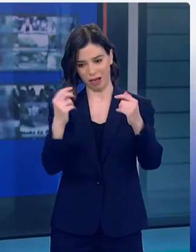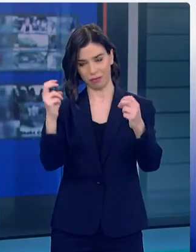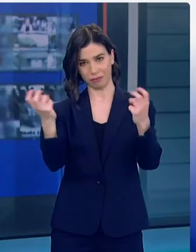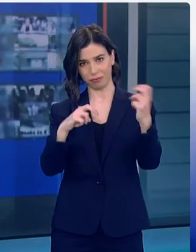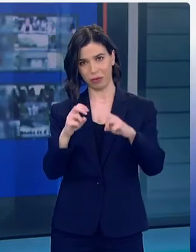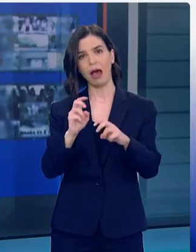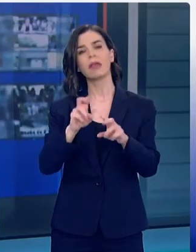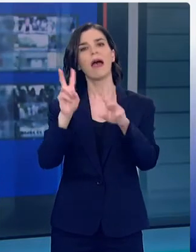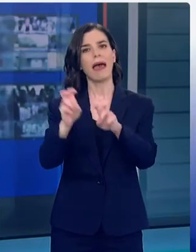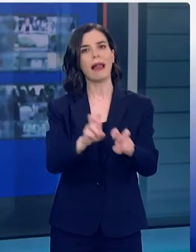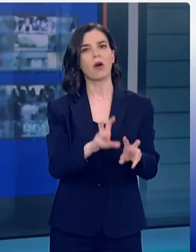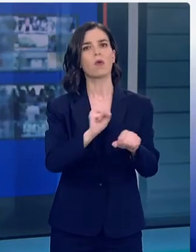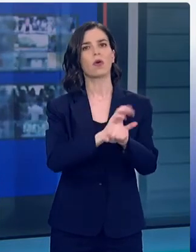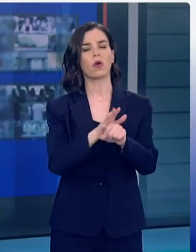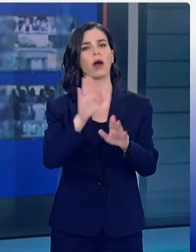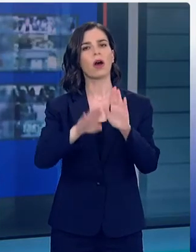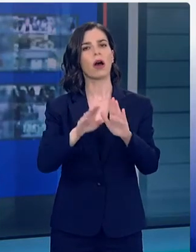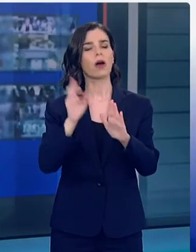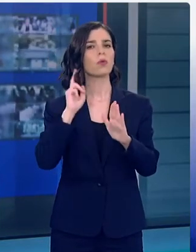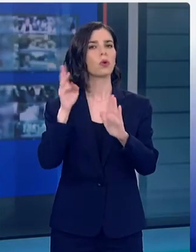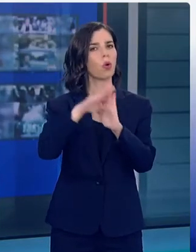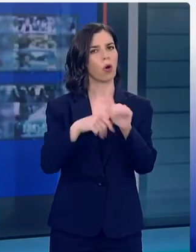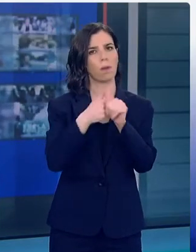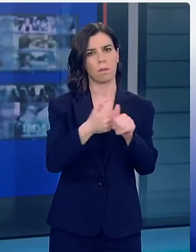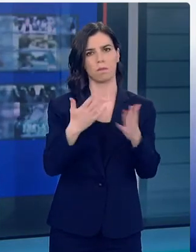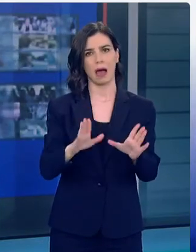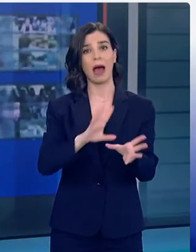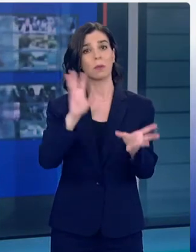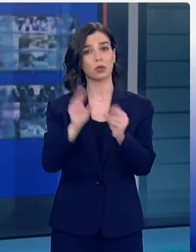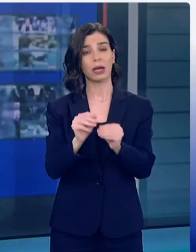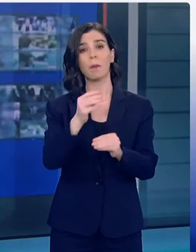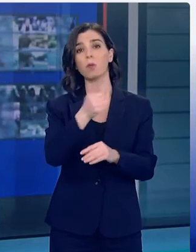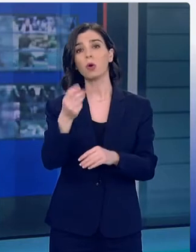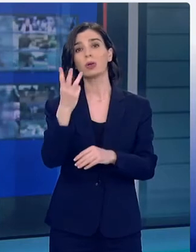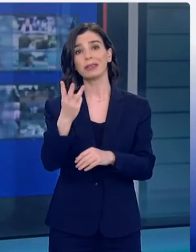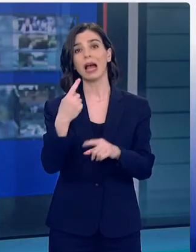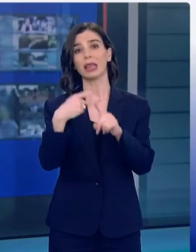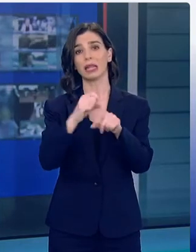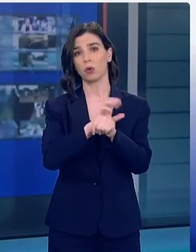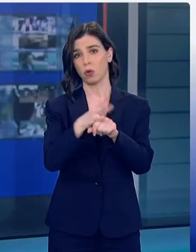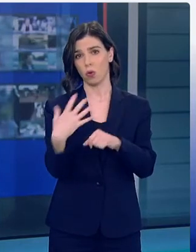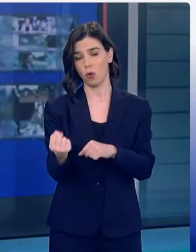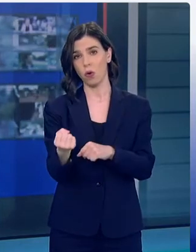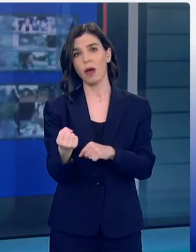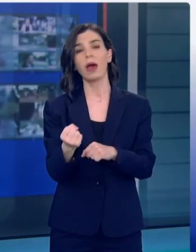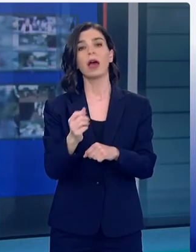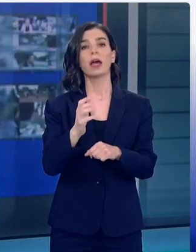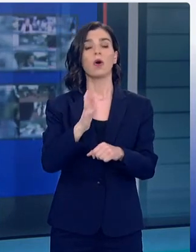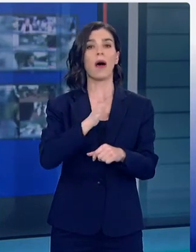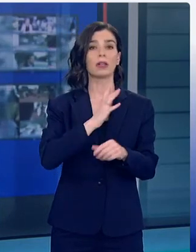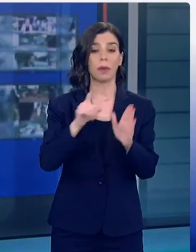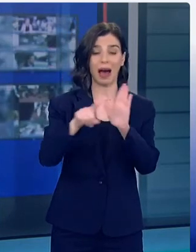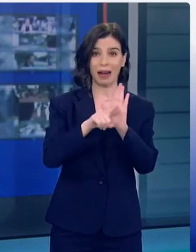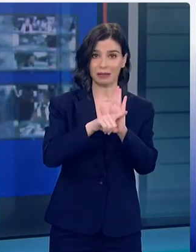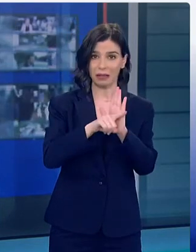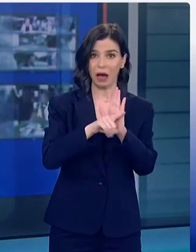κορονοϊό, σύμφωνα πάντα με το πρωτόκολλο που εφαρμόζεται. Από το σύνολο των τεστ, 3 μόνο ήταν θετικοί, ενώ οι επιβάτες των οποίων τα τεστ ήταν